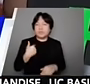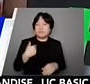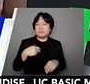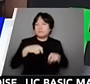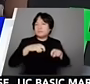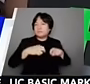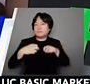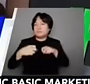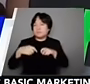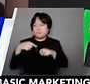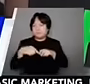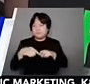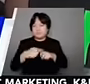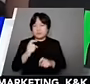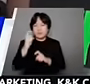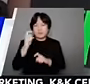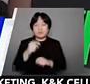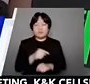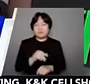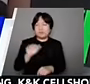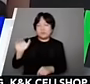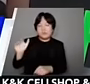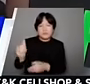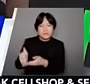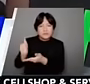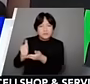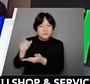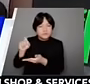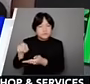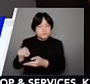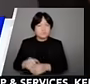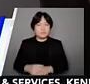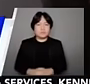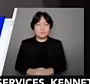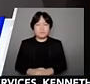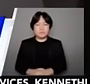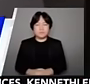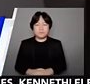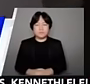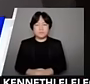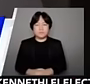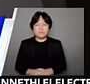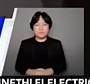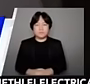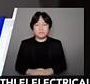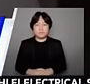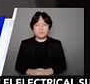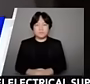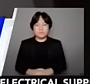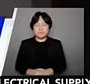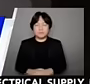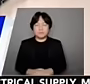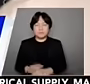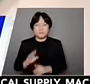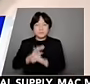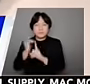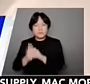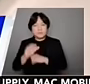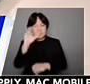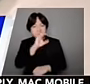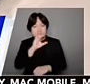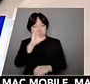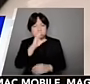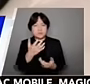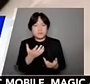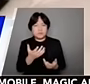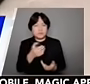tao na humingi siya ng tulong, bigla po nanakbo yung mismong pahinante. Hinahanap pa siya ng barangay para malaman ang buong detalye